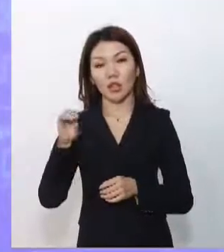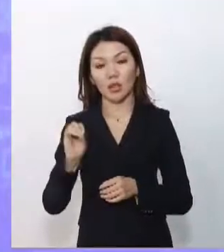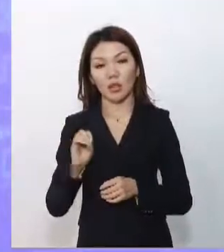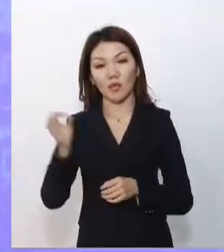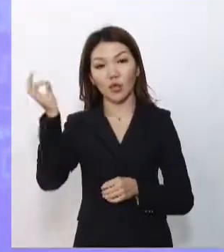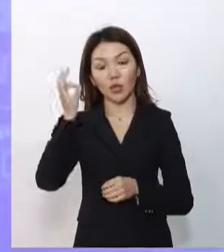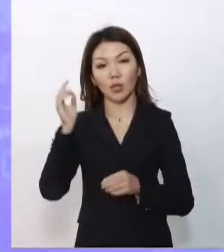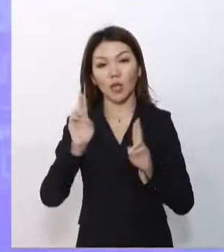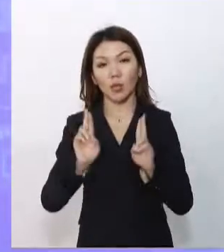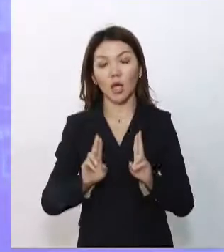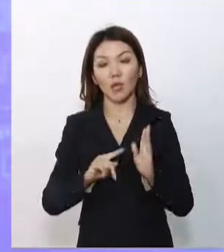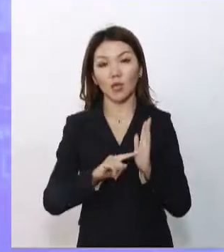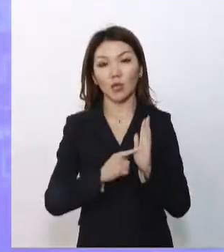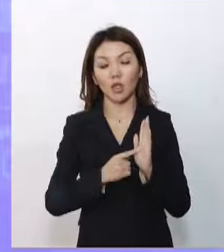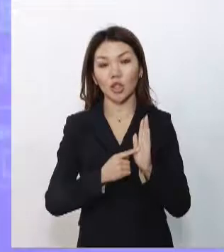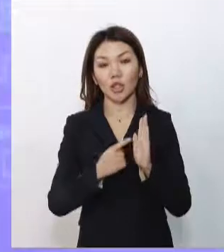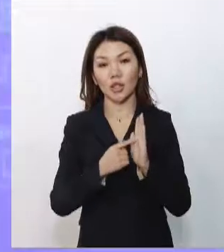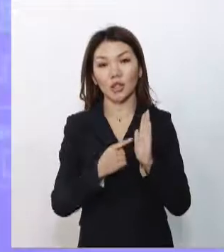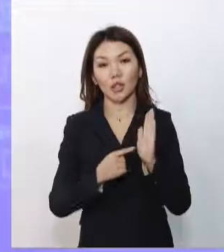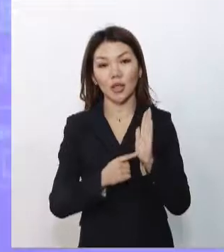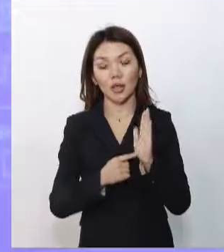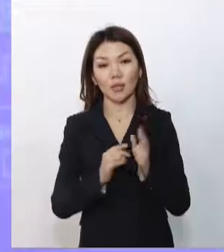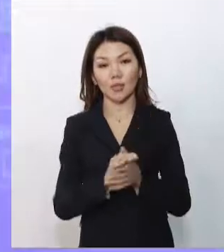Вспомните правила умножения и деления.